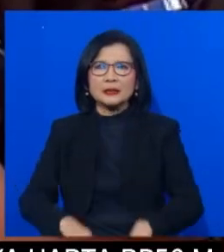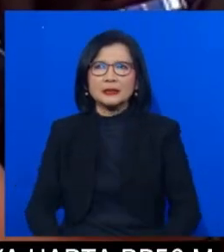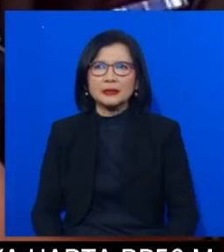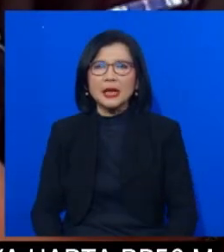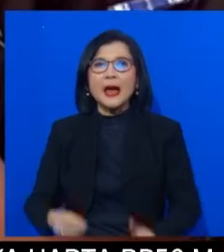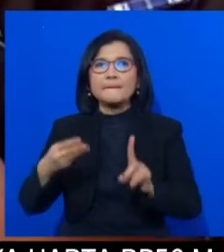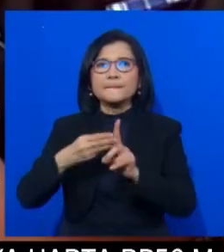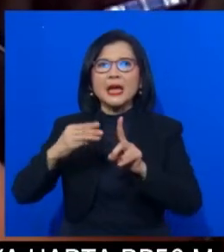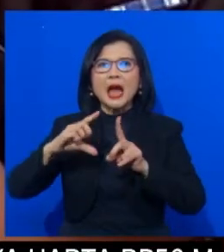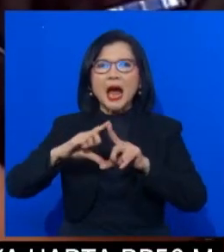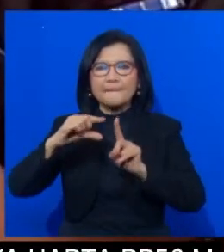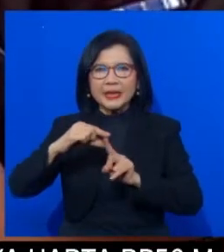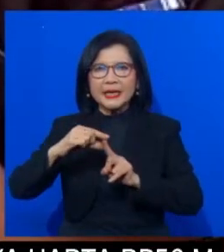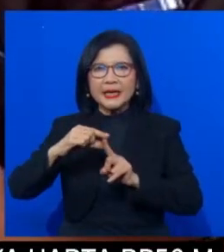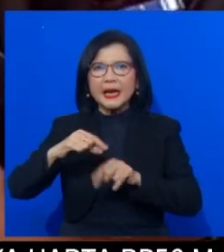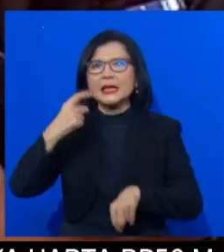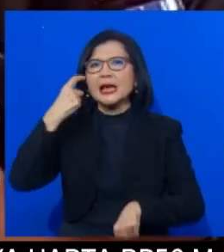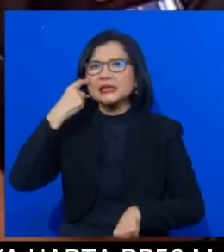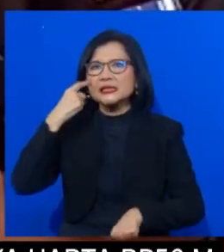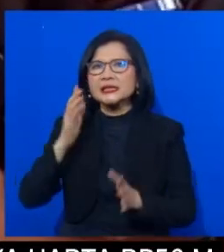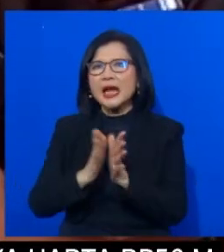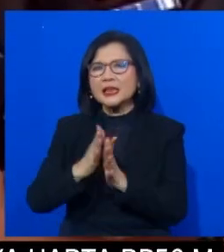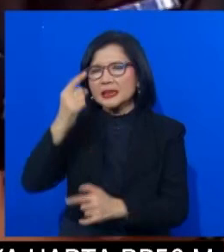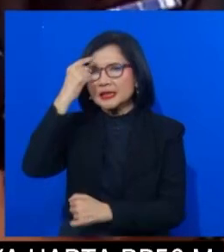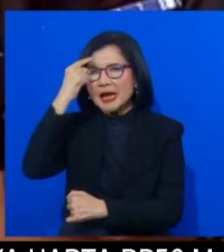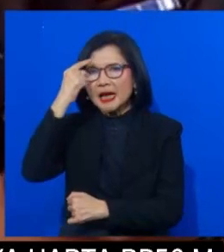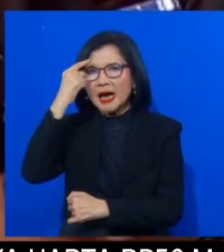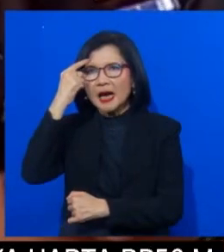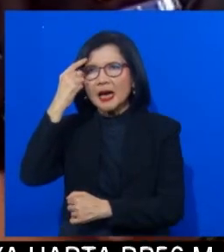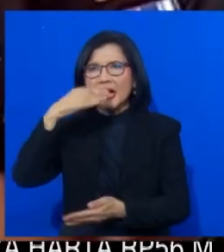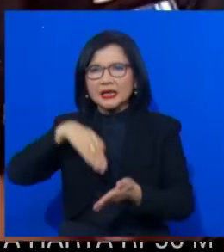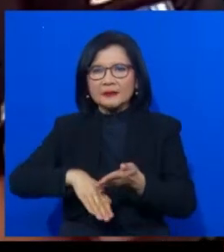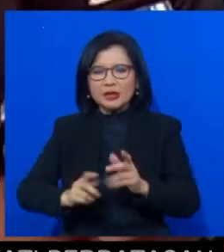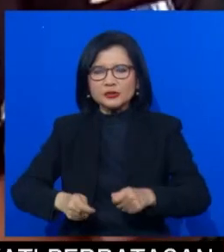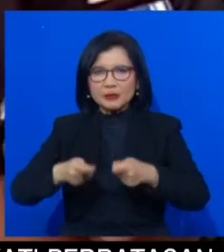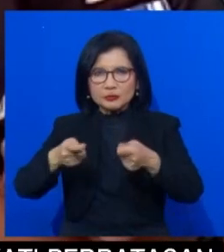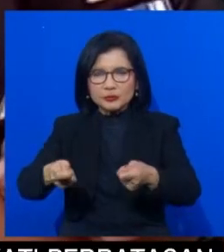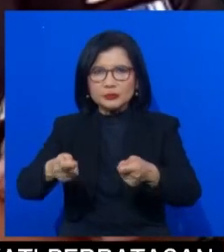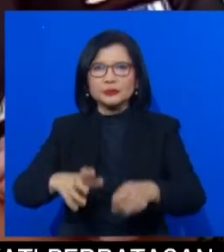BAP pada para saksi dan tersangka, dituangkan dalam reka ulang tersebut.